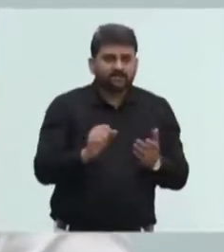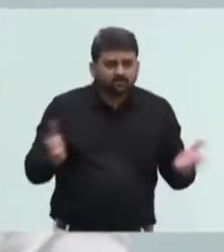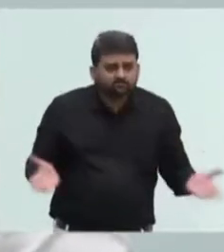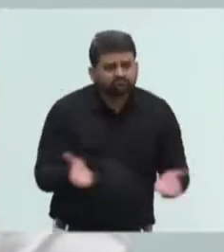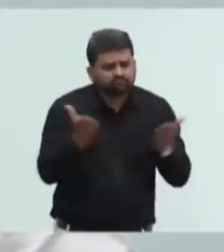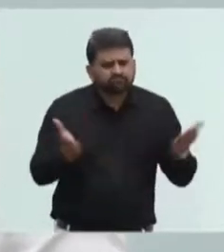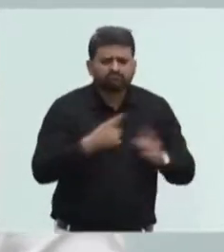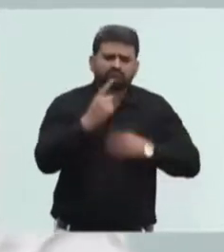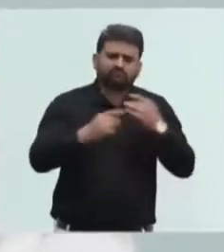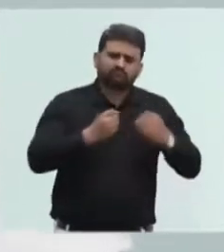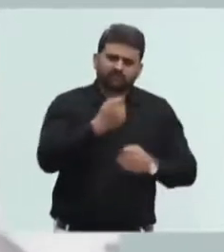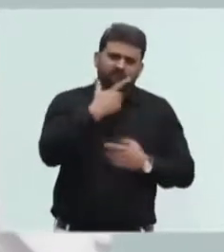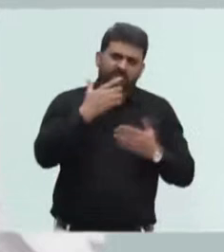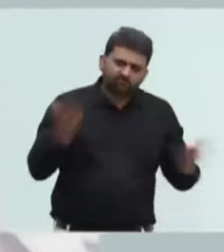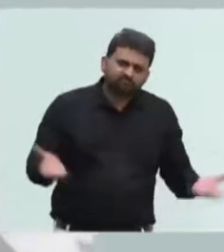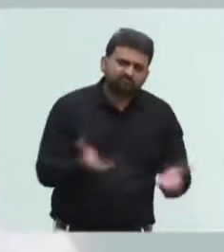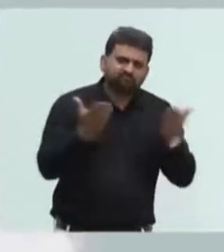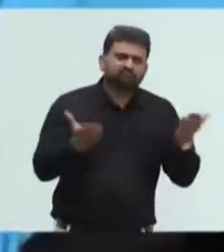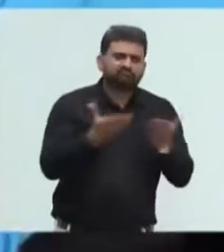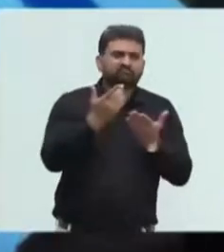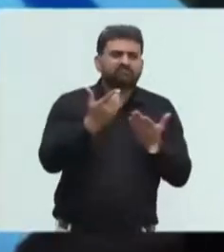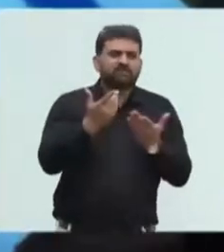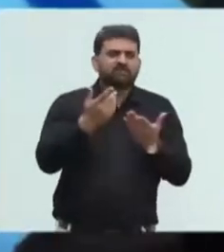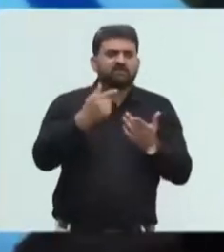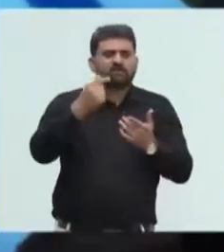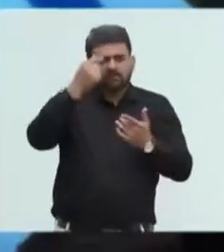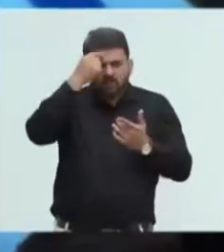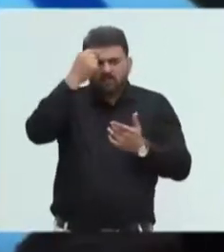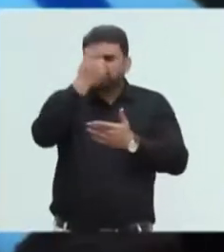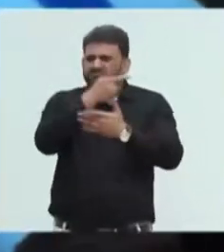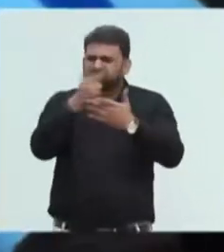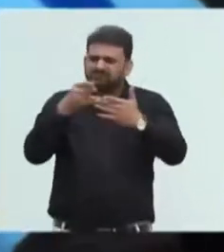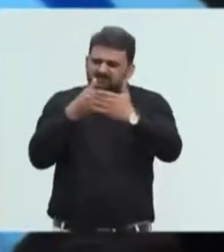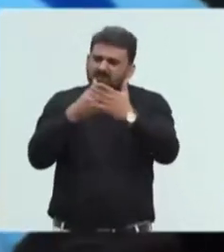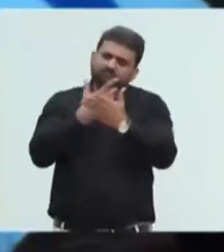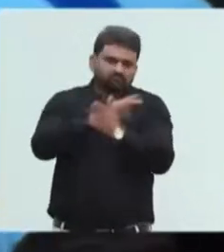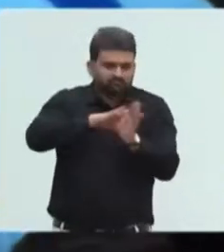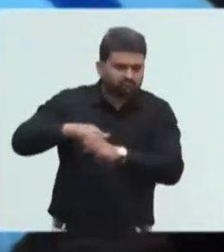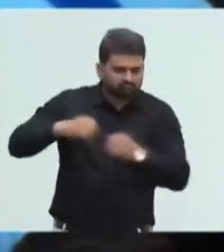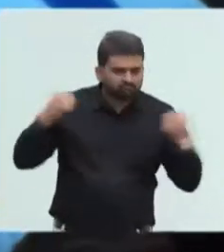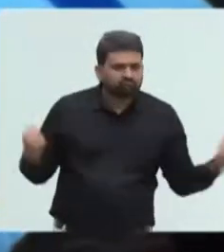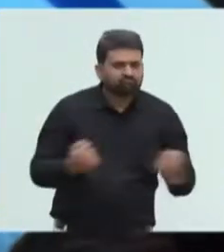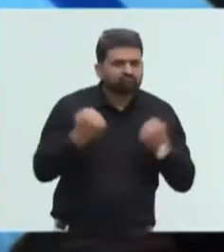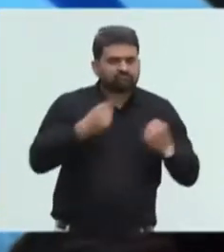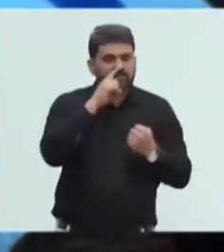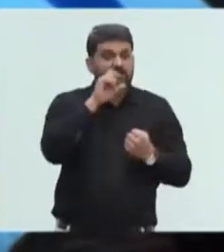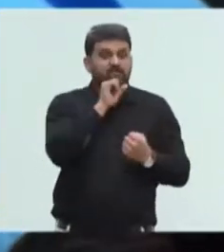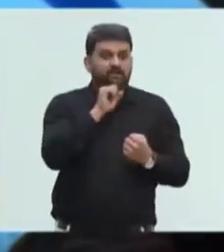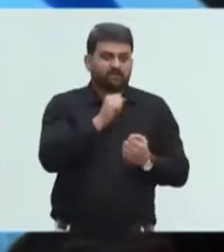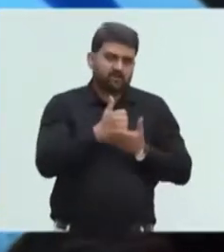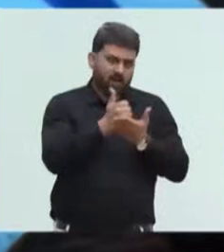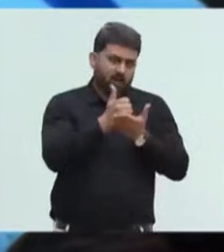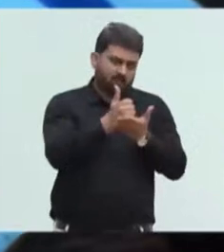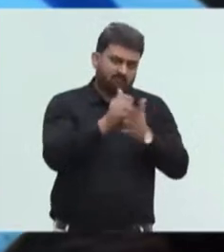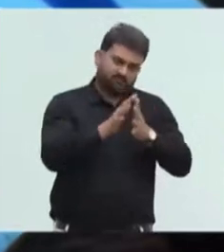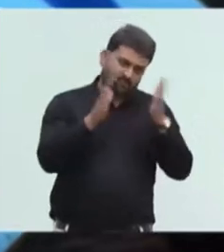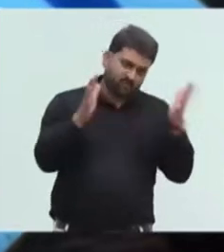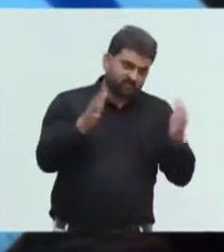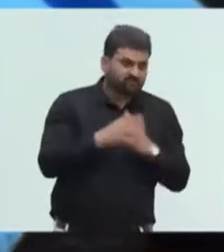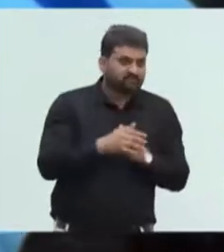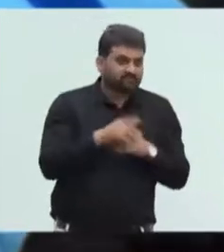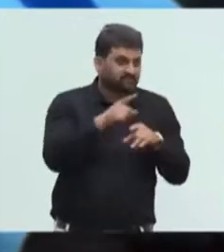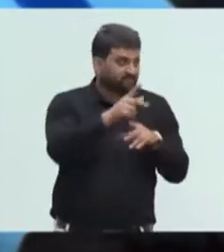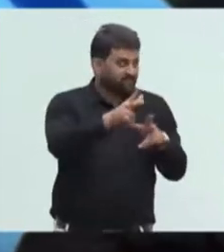दिया, अनेक चुनौतियों का पार कर पाई। और जैसा मुझे बताया गया है कि